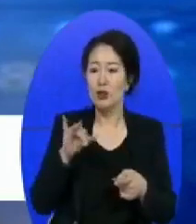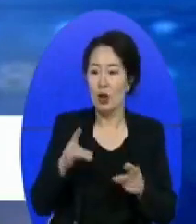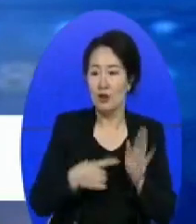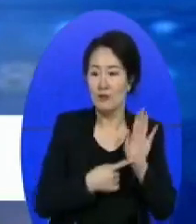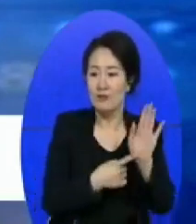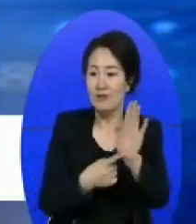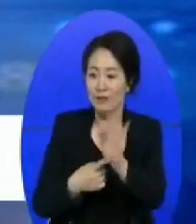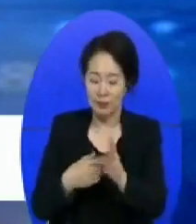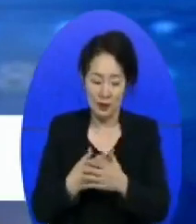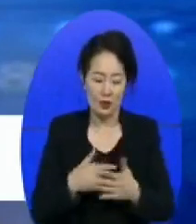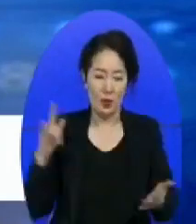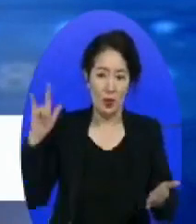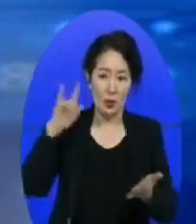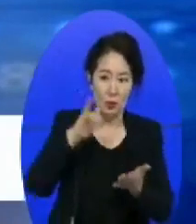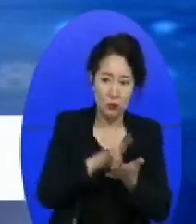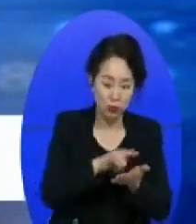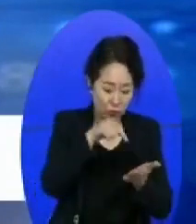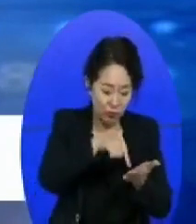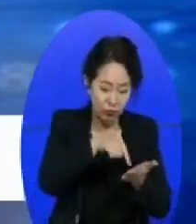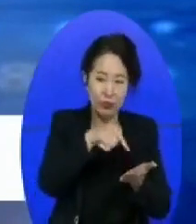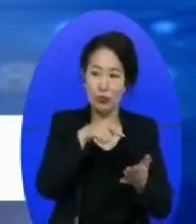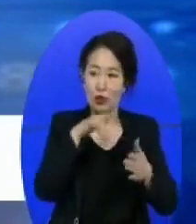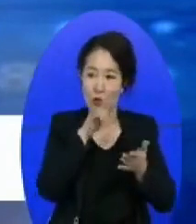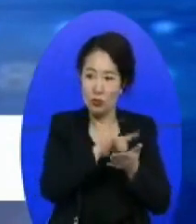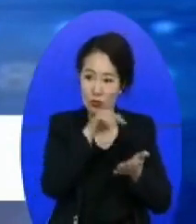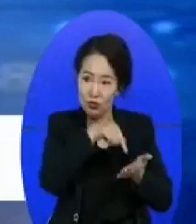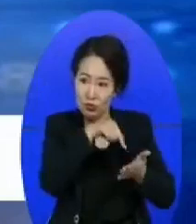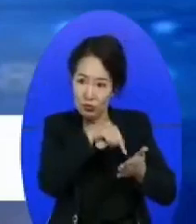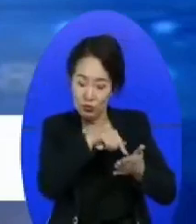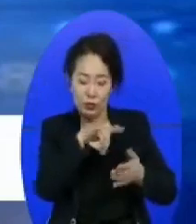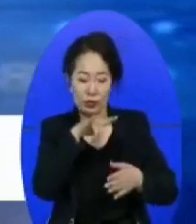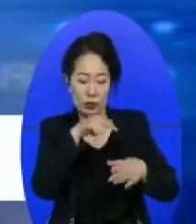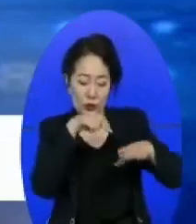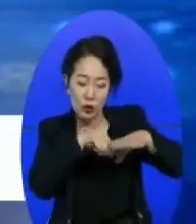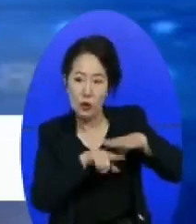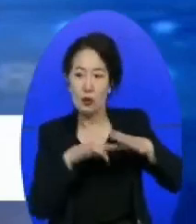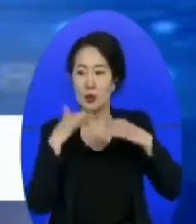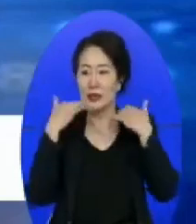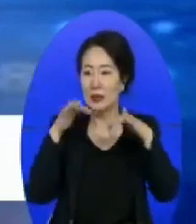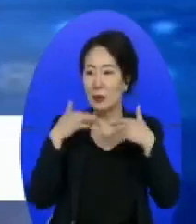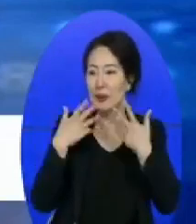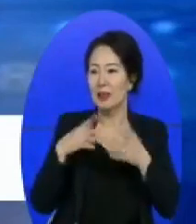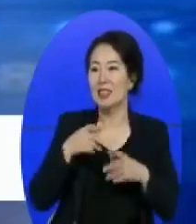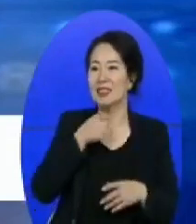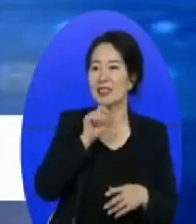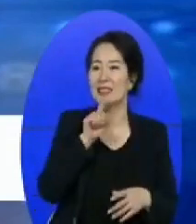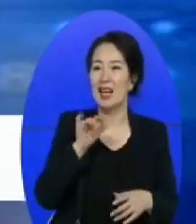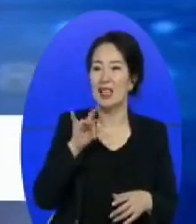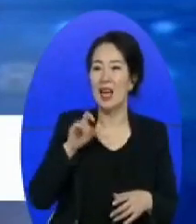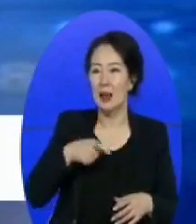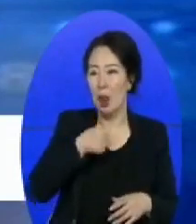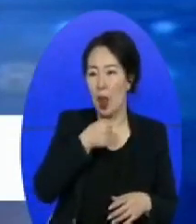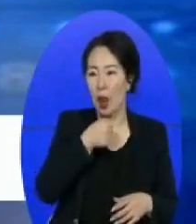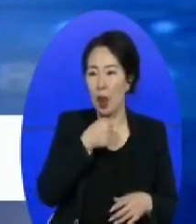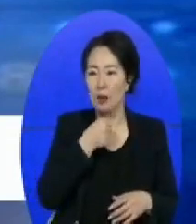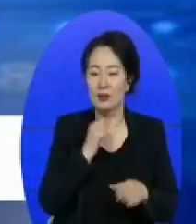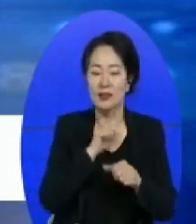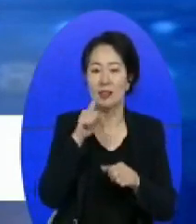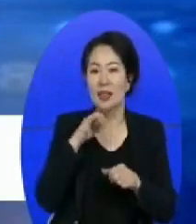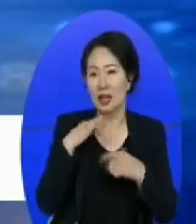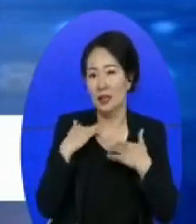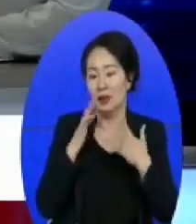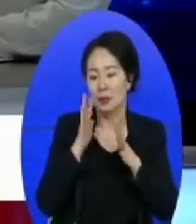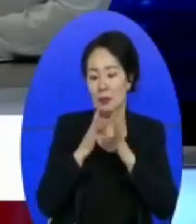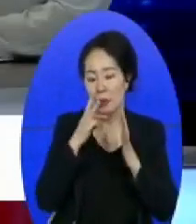Дээрэс нь агарын хөлөгт нь бас зөвлөмж мэдээллийг бол ерөнхийдөө зарлах маягаар бас мэдээллүүдийг